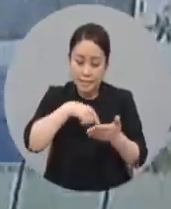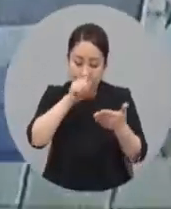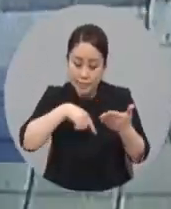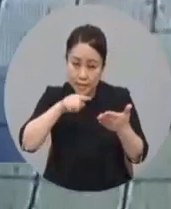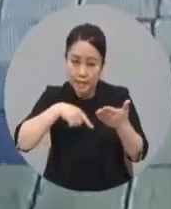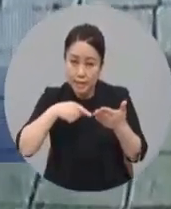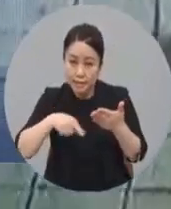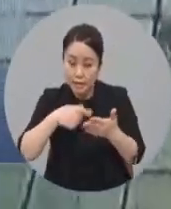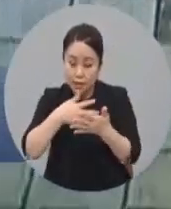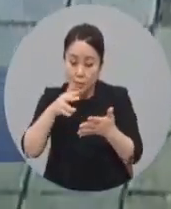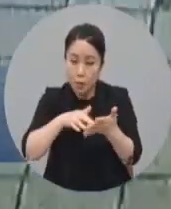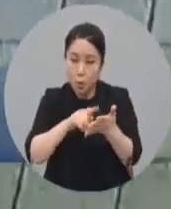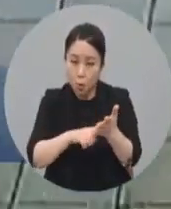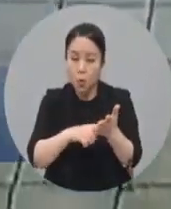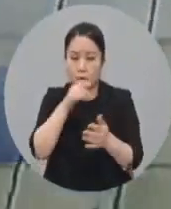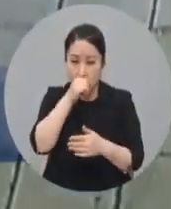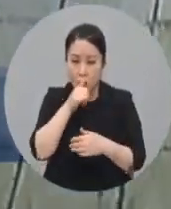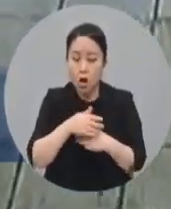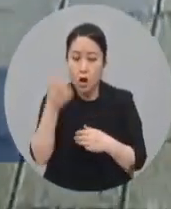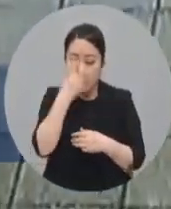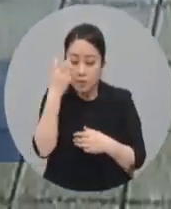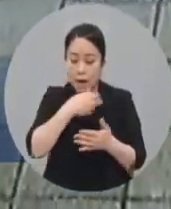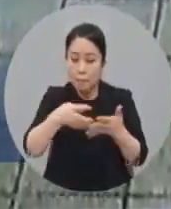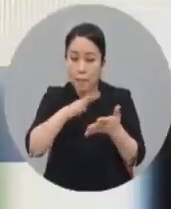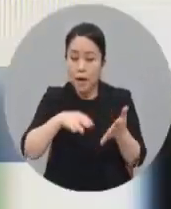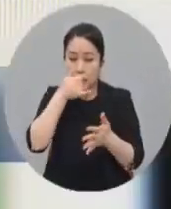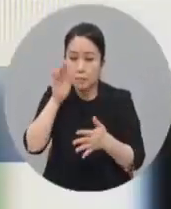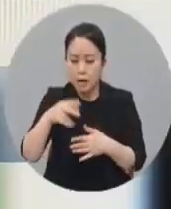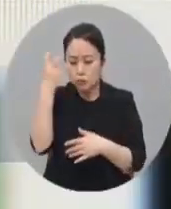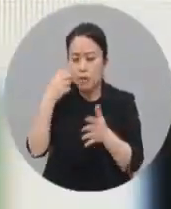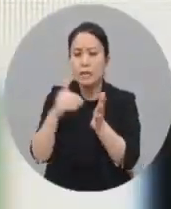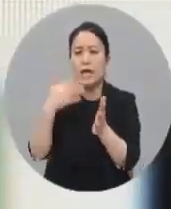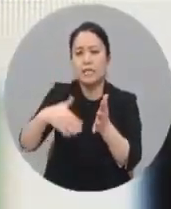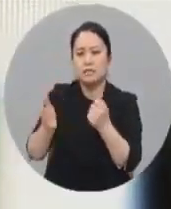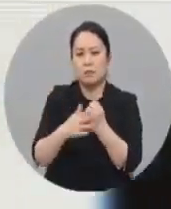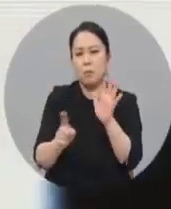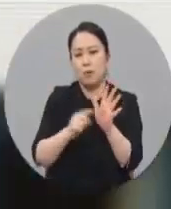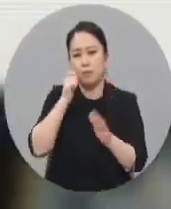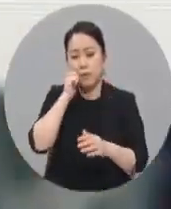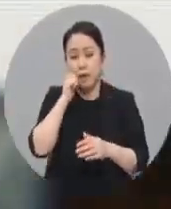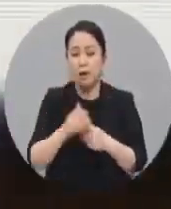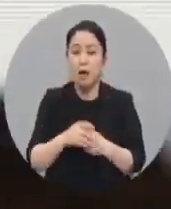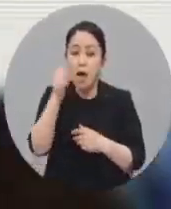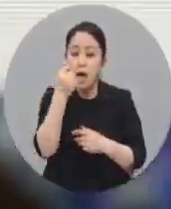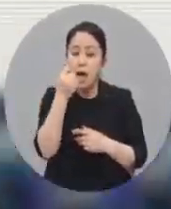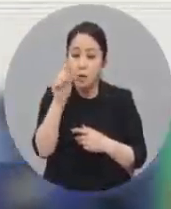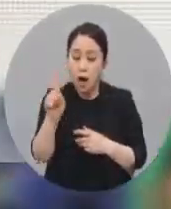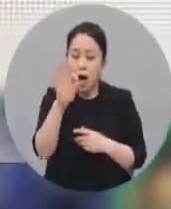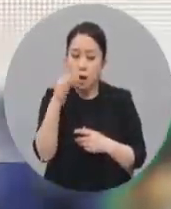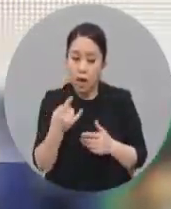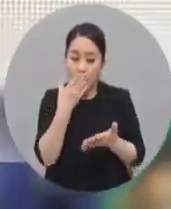과정이기 때문에 아직 종결이 안 됐기 때문에 그거에 대해서 저희가 공개를 원하는 거죠. 정유정이 과외 애플리케이션을 통해 범행